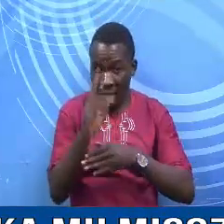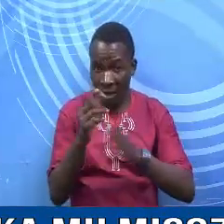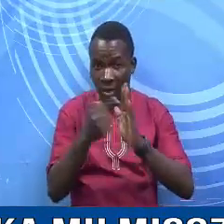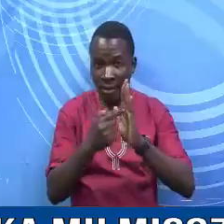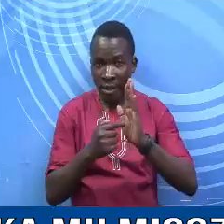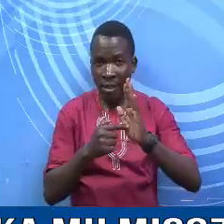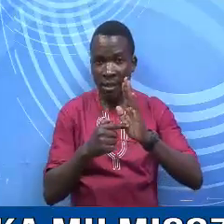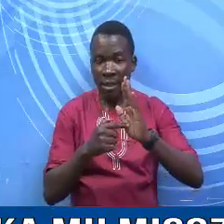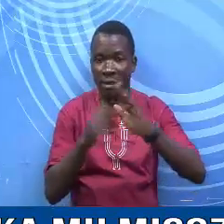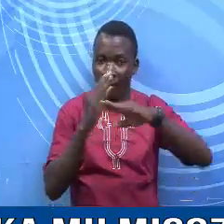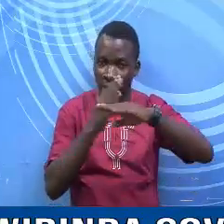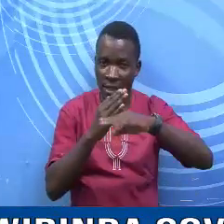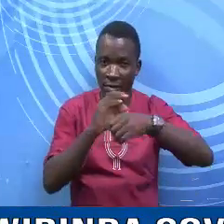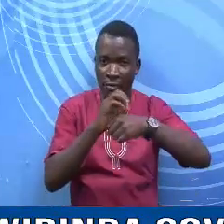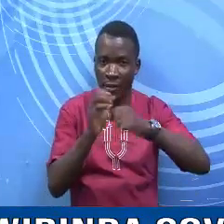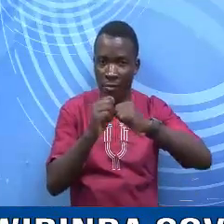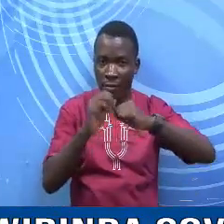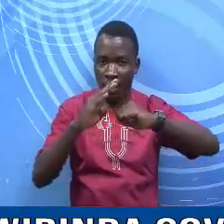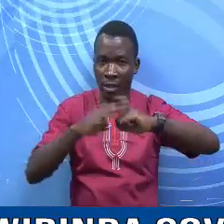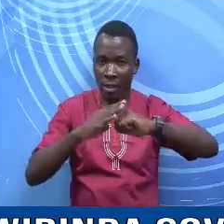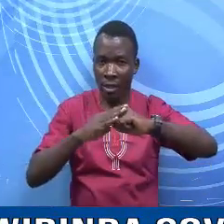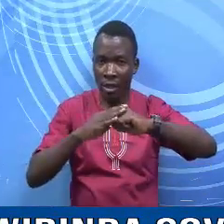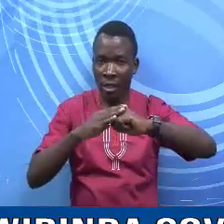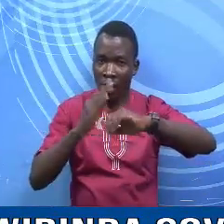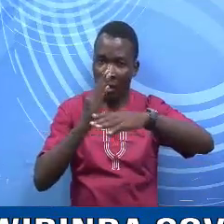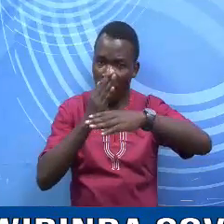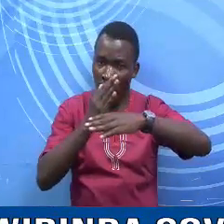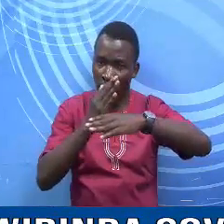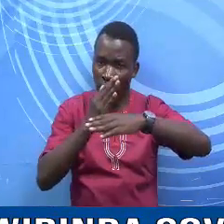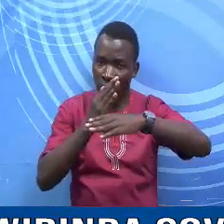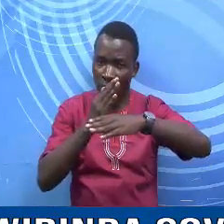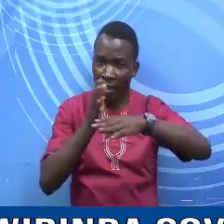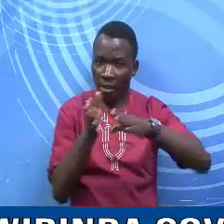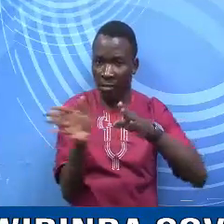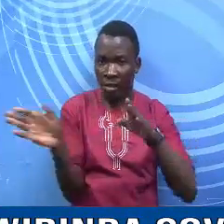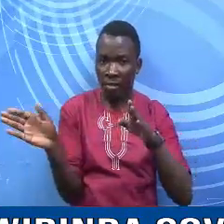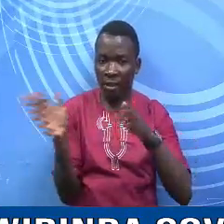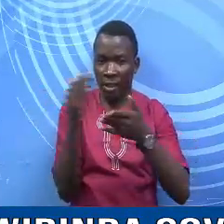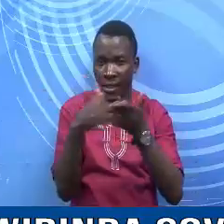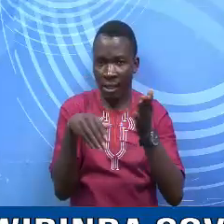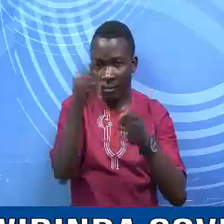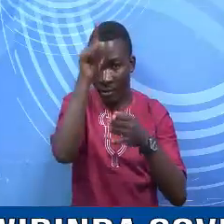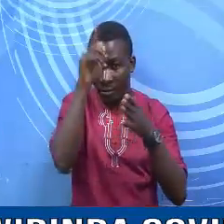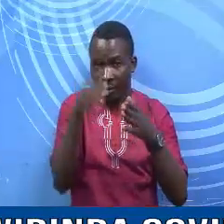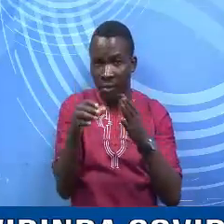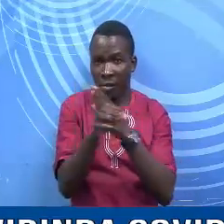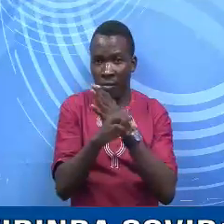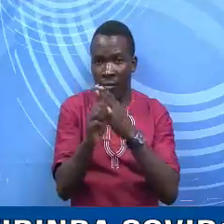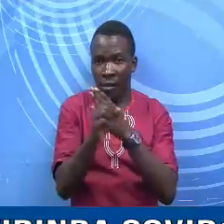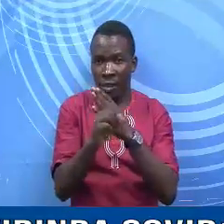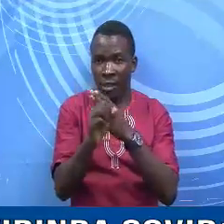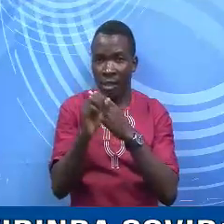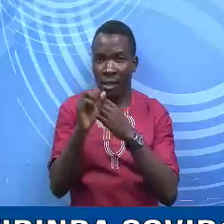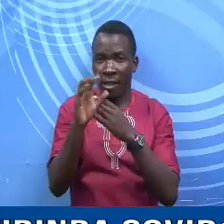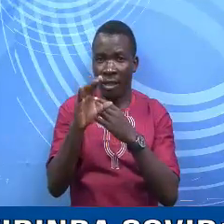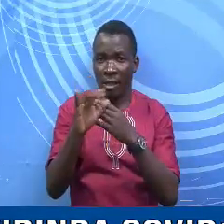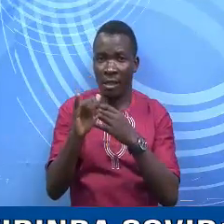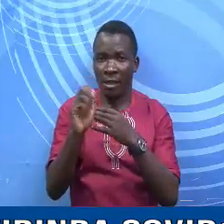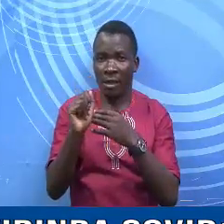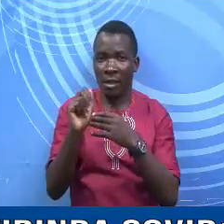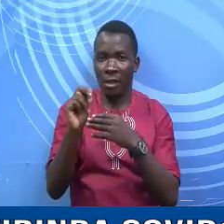amabwiriza y'icyorezo cya COVID-19 kwirinda kutayubahiriza, bamwe mu baturage batuye mu murenge wa Cyanzuwe kugeza kuri ubu hari